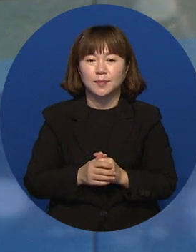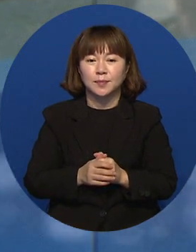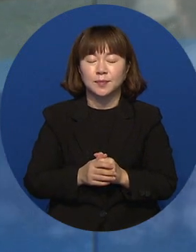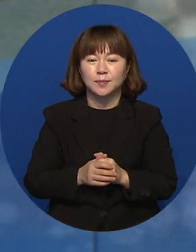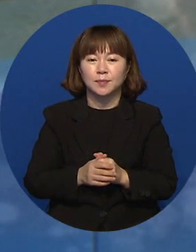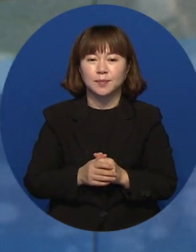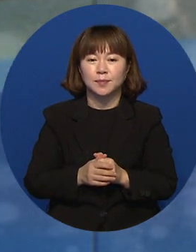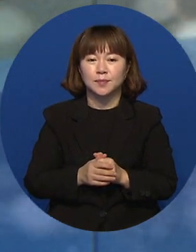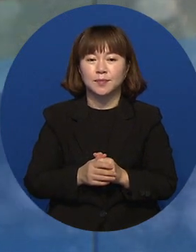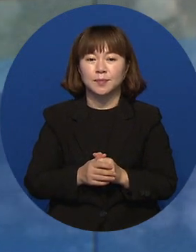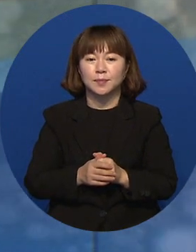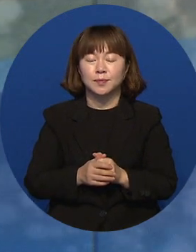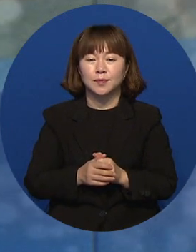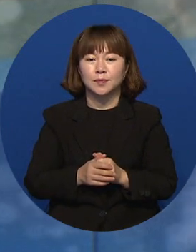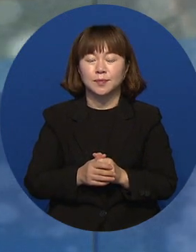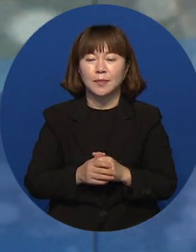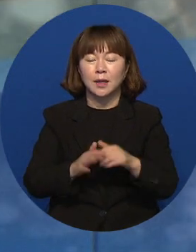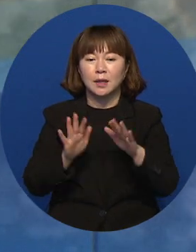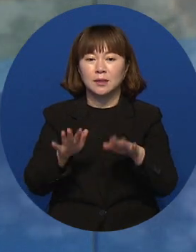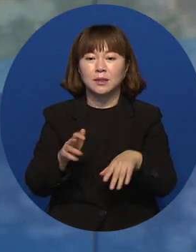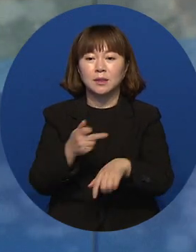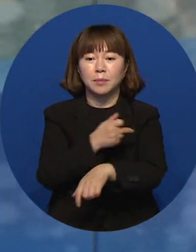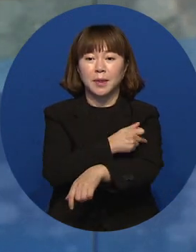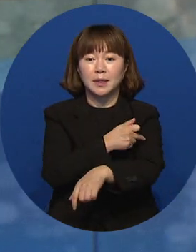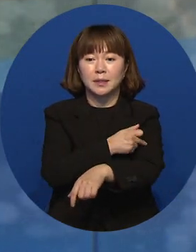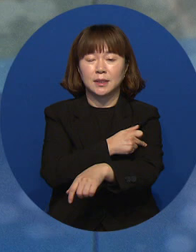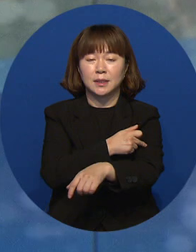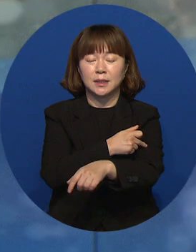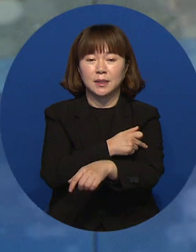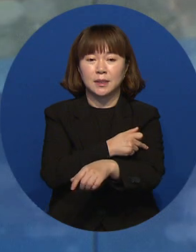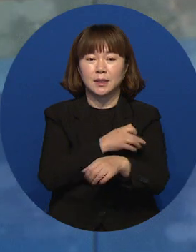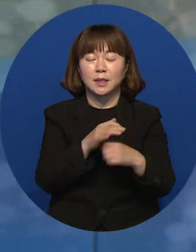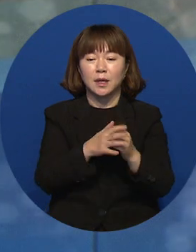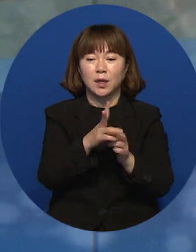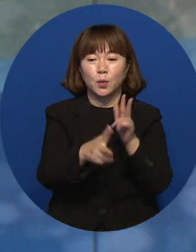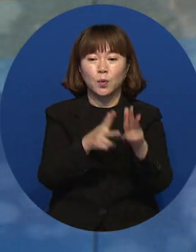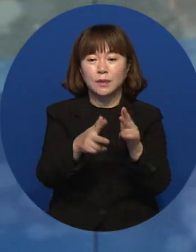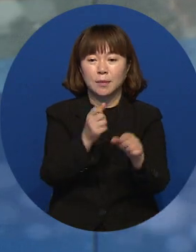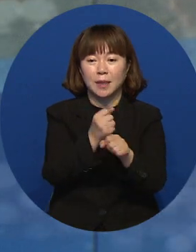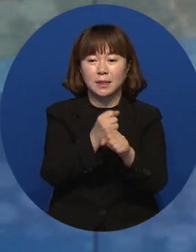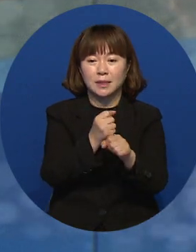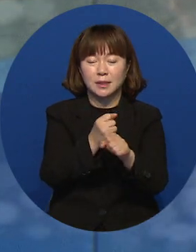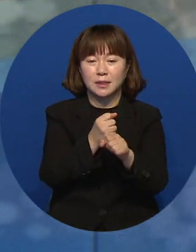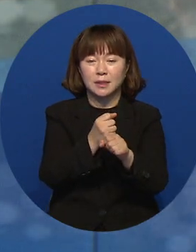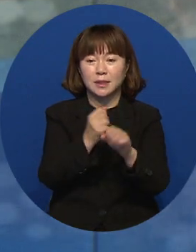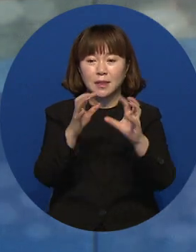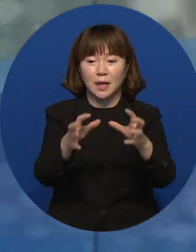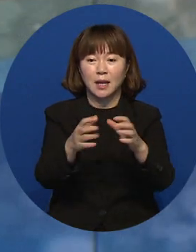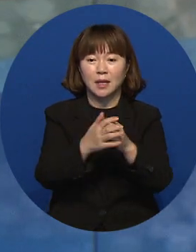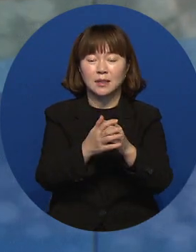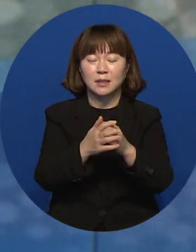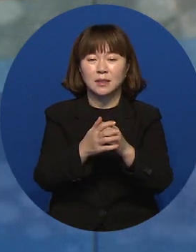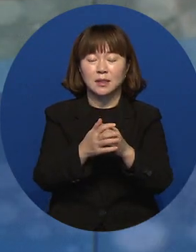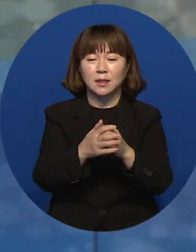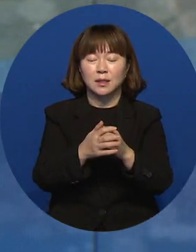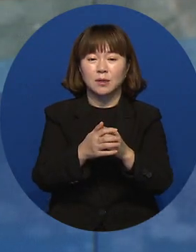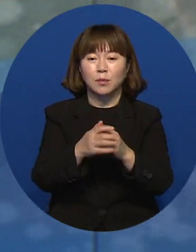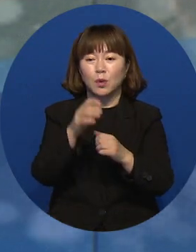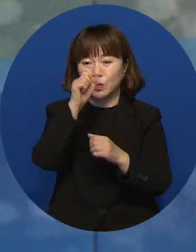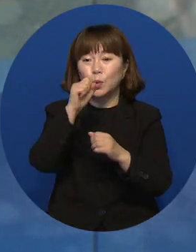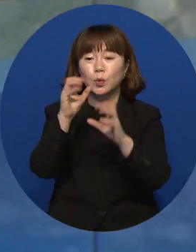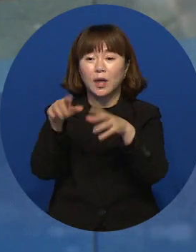백진 을 생산할 수 있는 국가들이 선진국 이 이란 말이 계속 이바라 얘긴 영예 근데 우리 이제 생산체계를 갖췄지만 아직